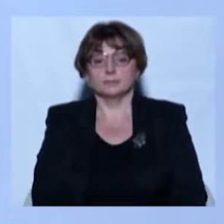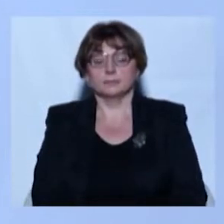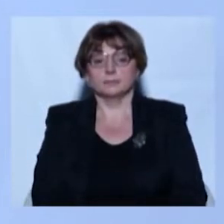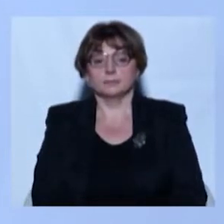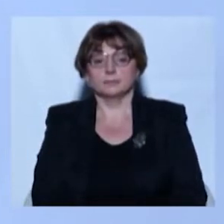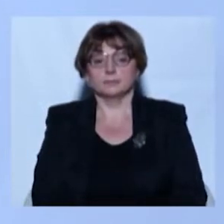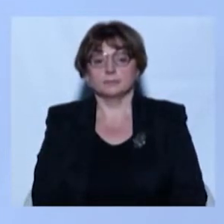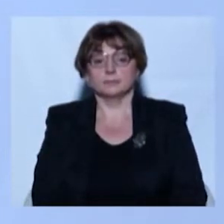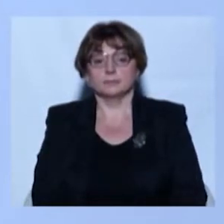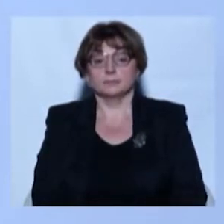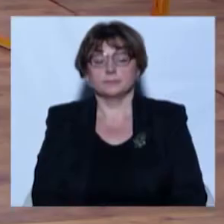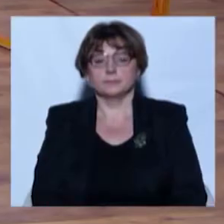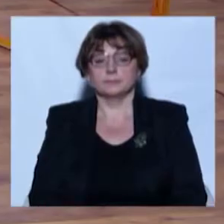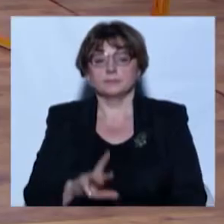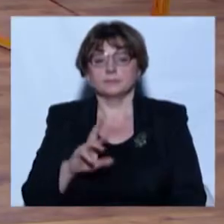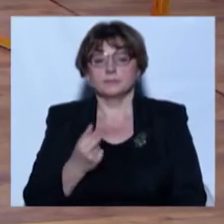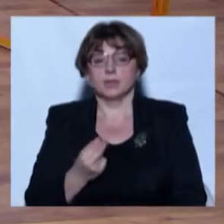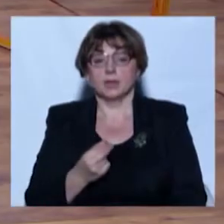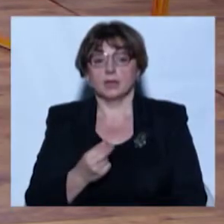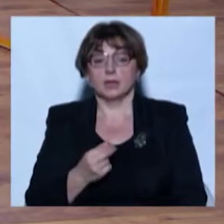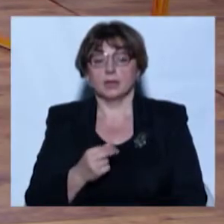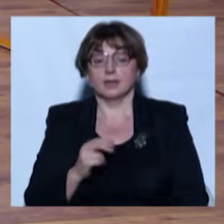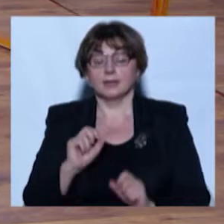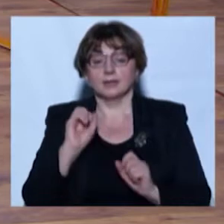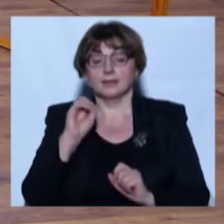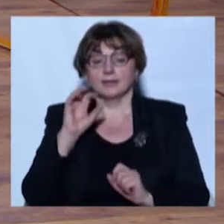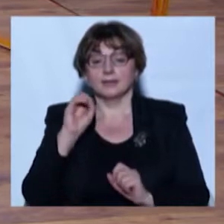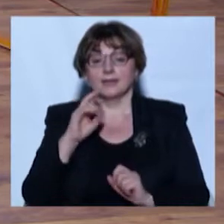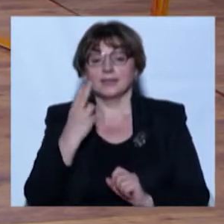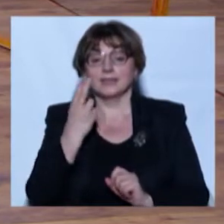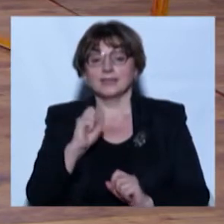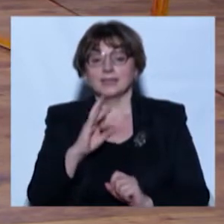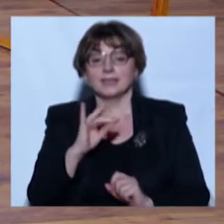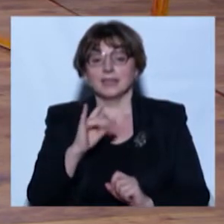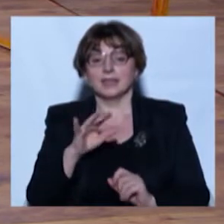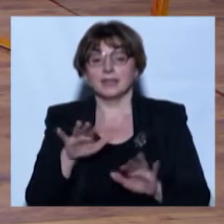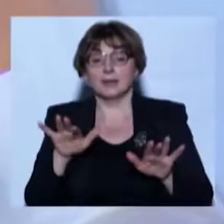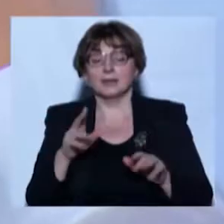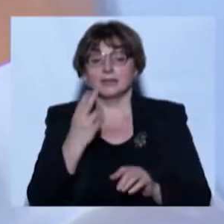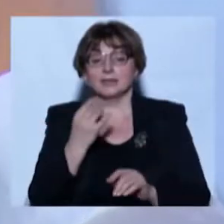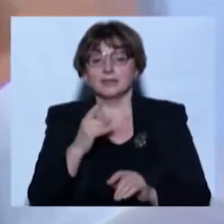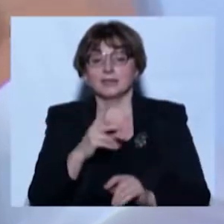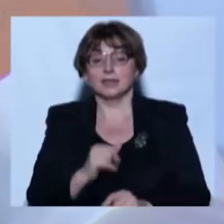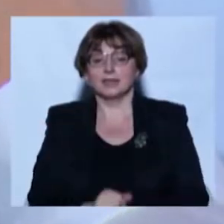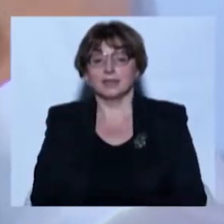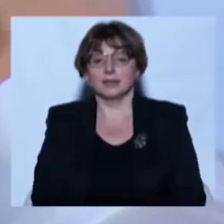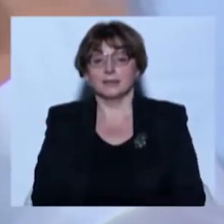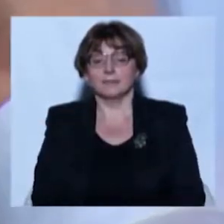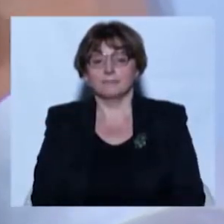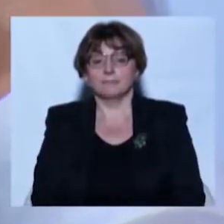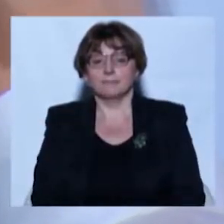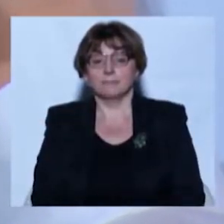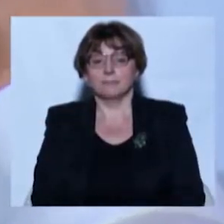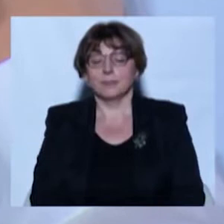ელვა და ციცინათელა. ასევე შეგვიძლია ჩავწეროთ ამ ცხრილში.